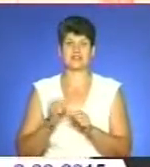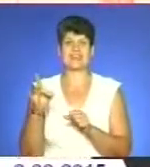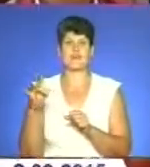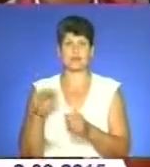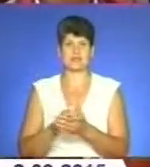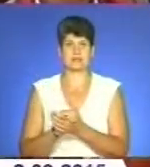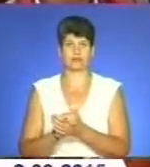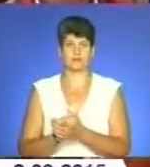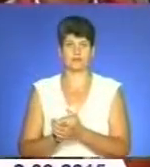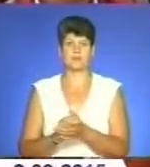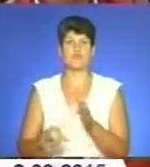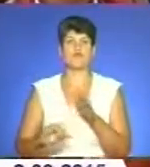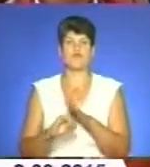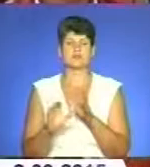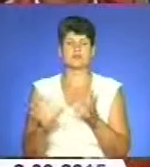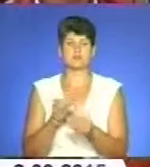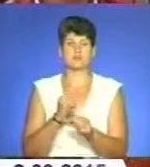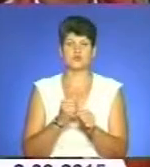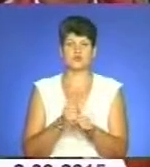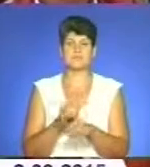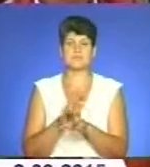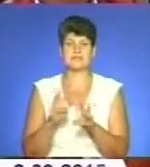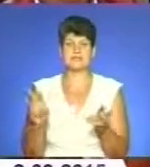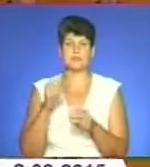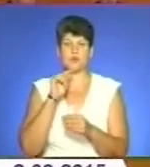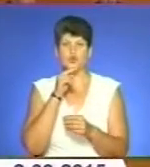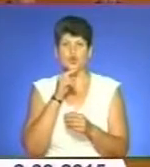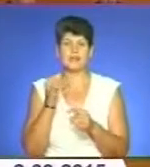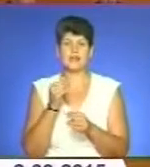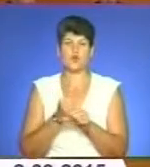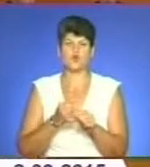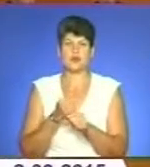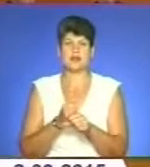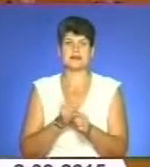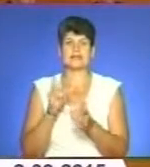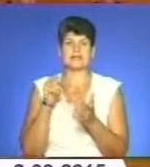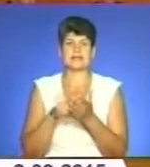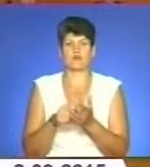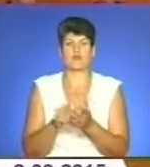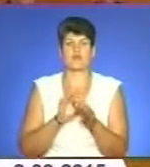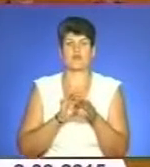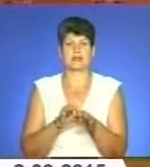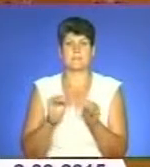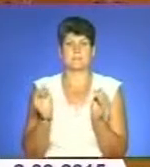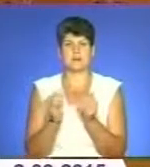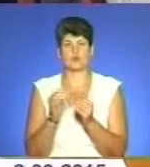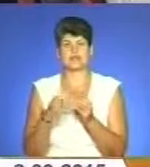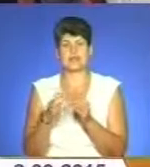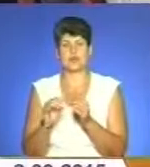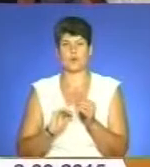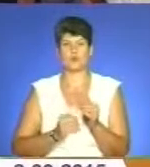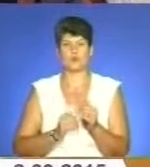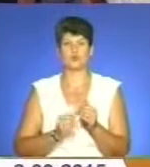Союзом. Фонд співпрацює з Міністерством економіки, яке розробляє стратегію ведення малого та середнього бізнесу. Тож